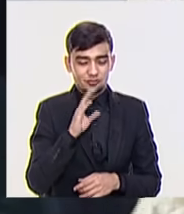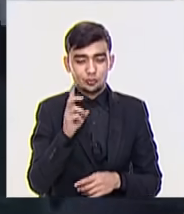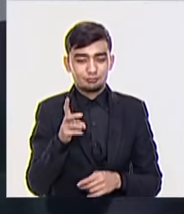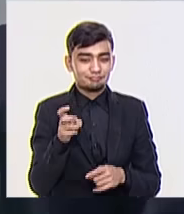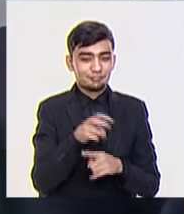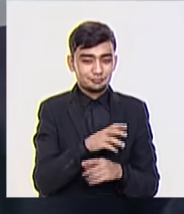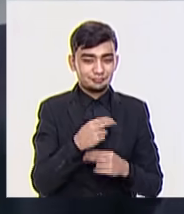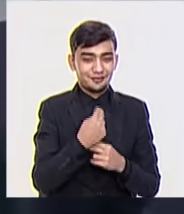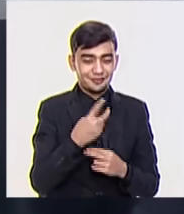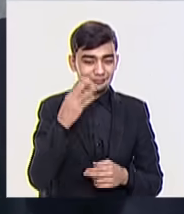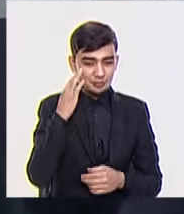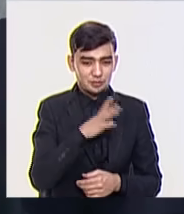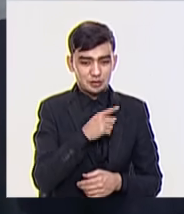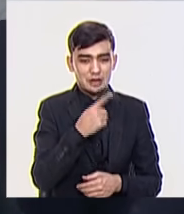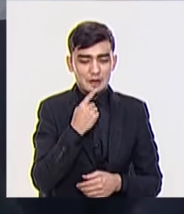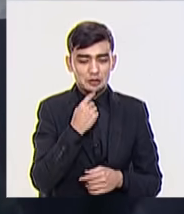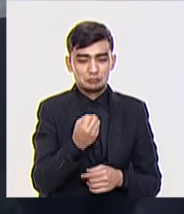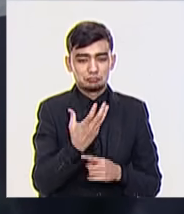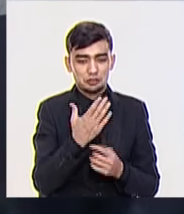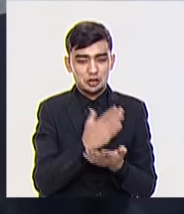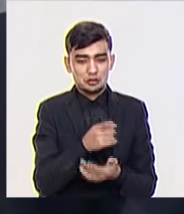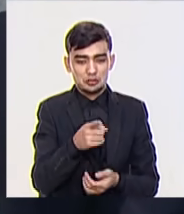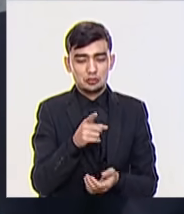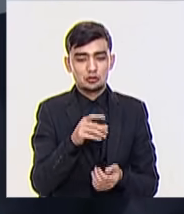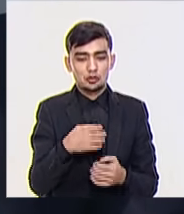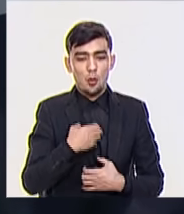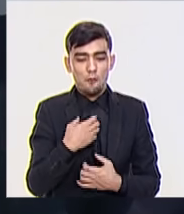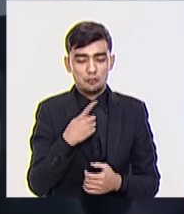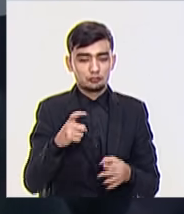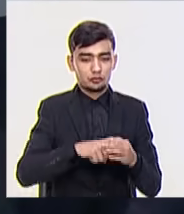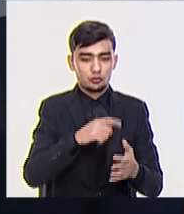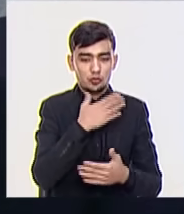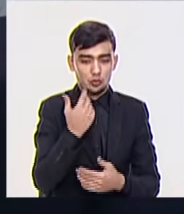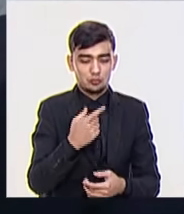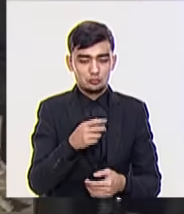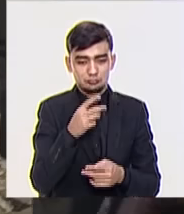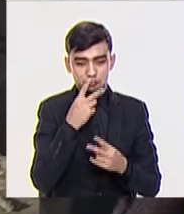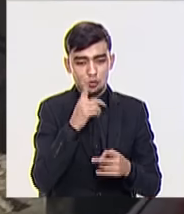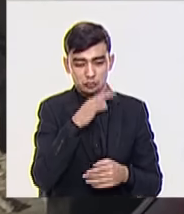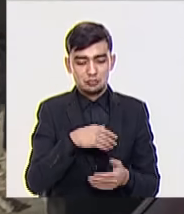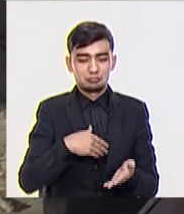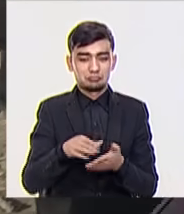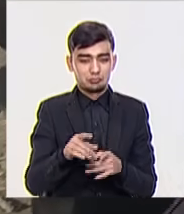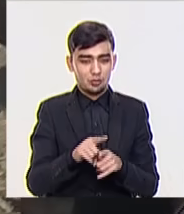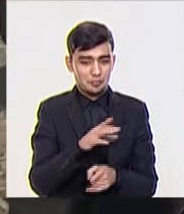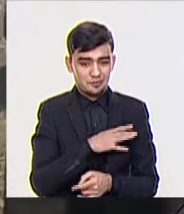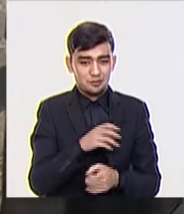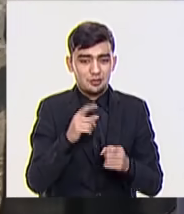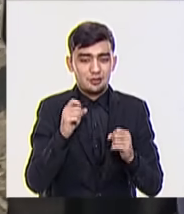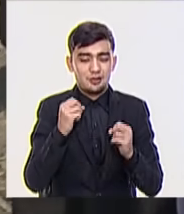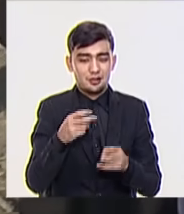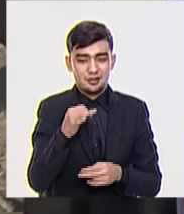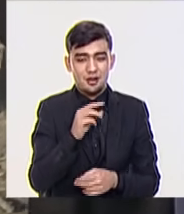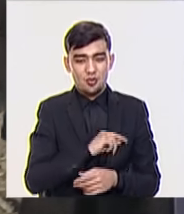қаралса, қарамапты. Красный жанып тұр, сізде неңізде страховкаңызда жоқ деп қарамай қайтарып жіберіпті. Қорғаныс министрлігіне мердігер